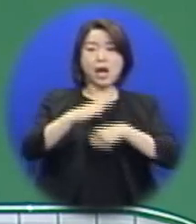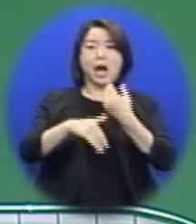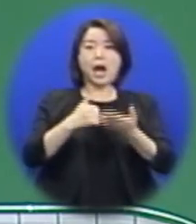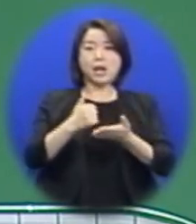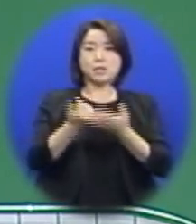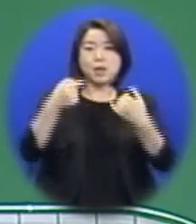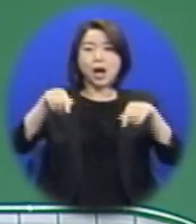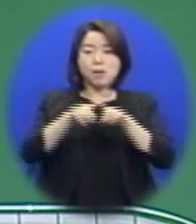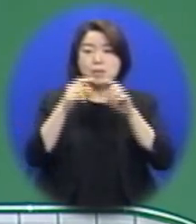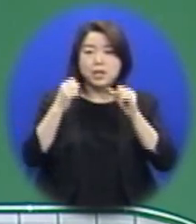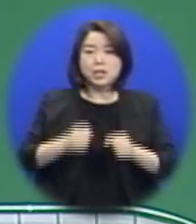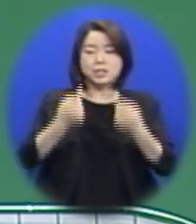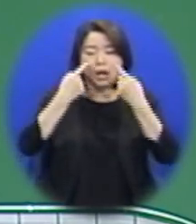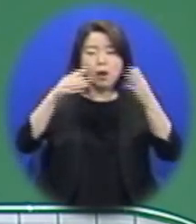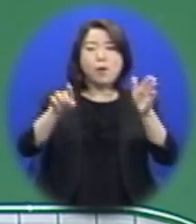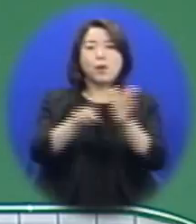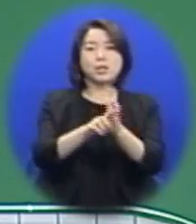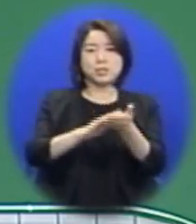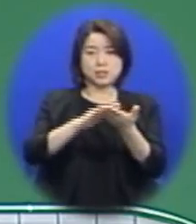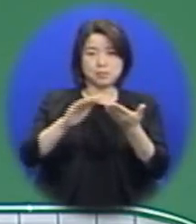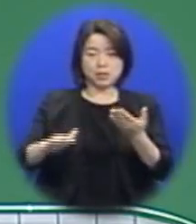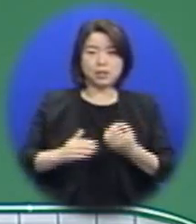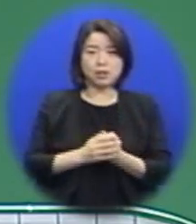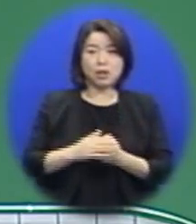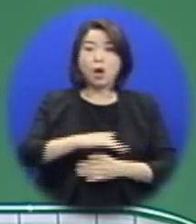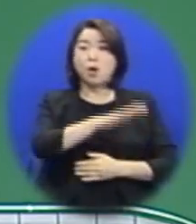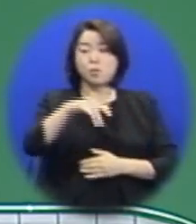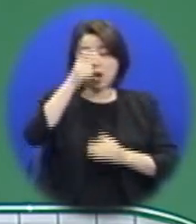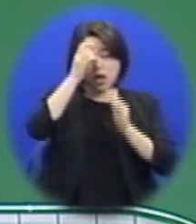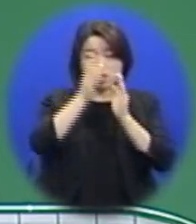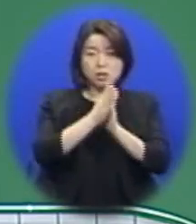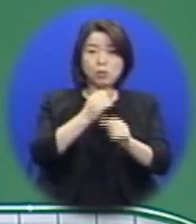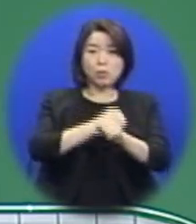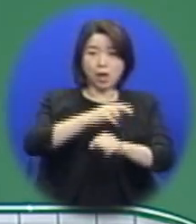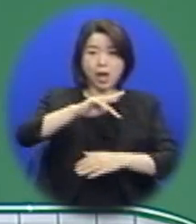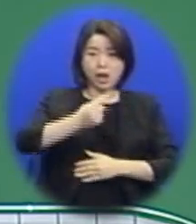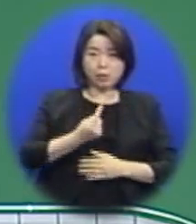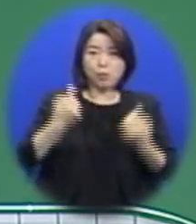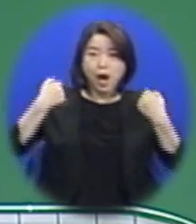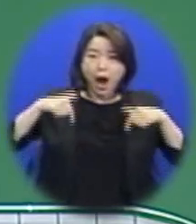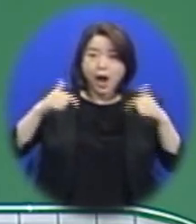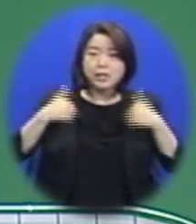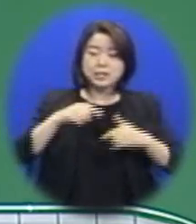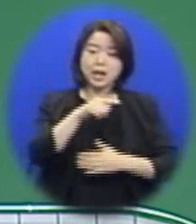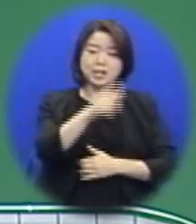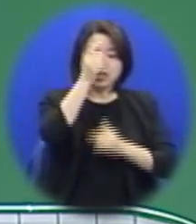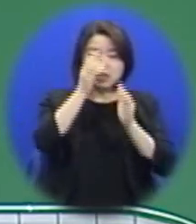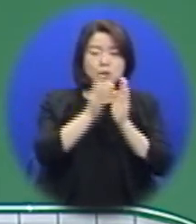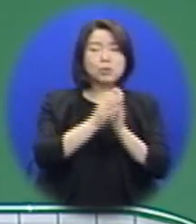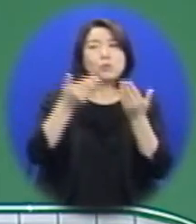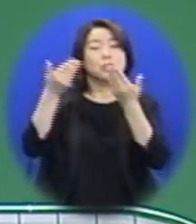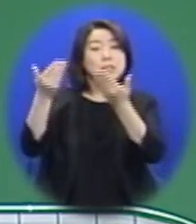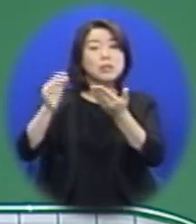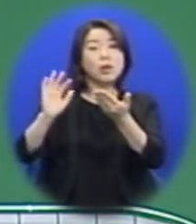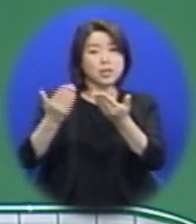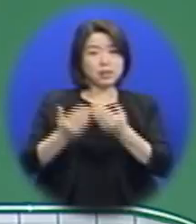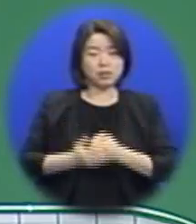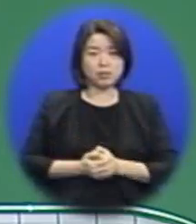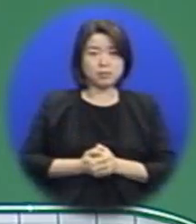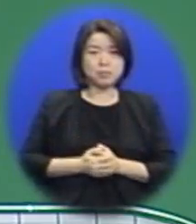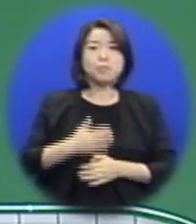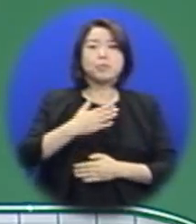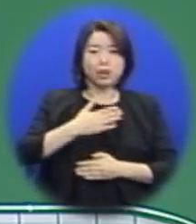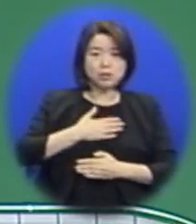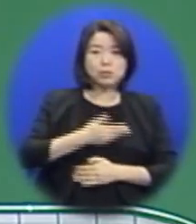대한 확신입니다. 우리가 기도를 해도 항상 이 기도를 드려야 됩니다.